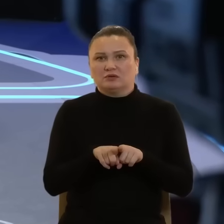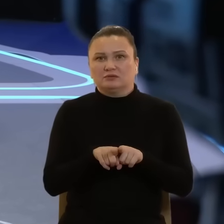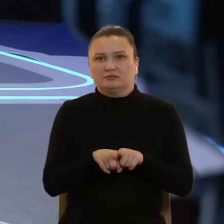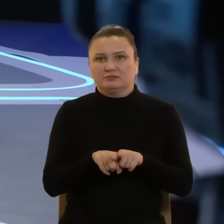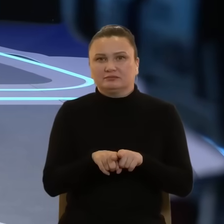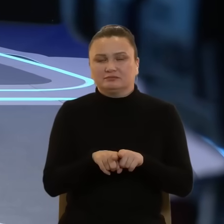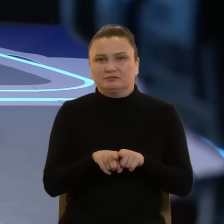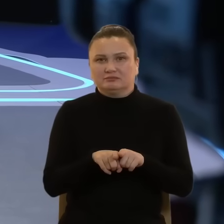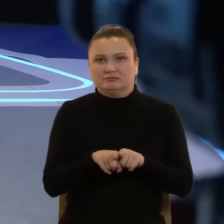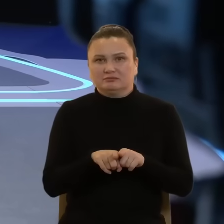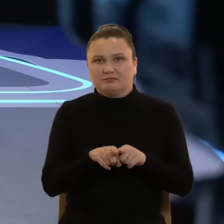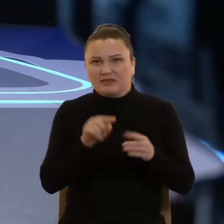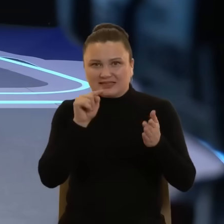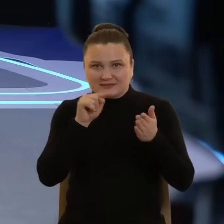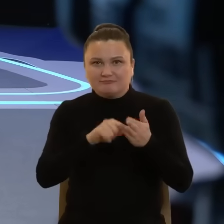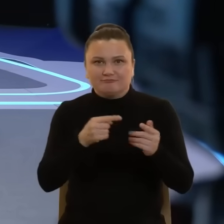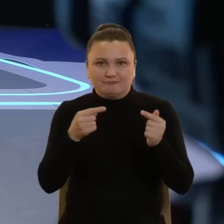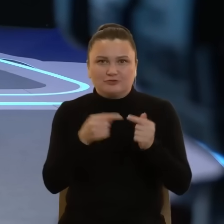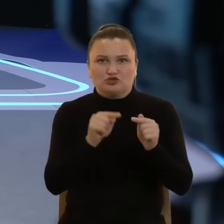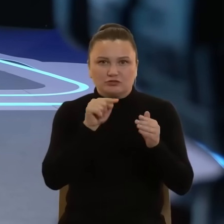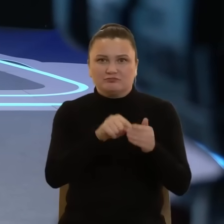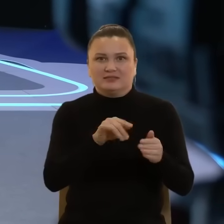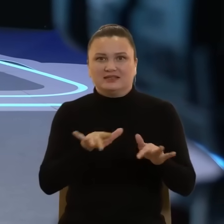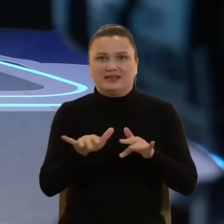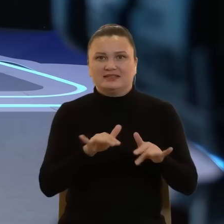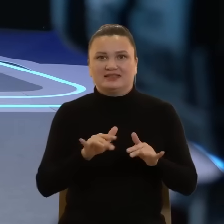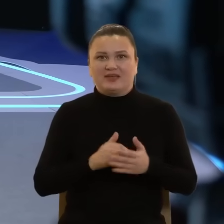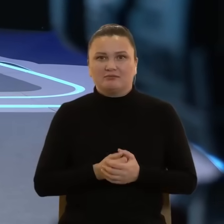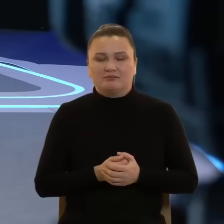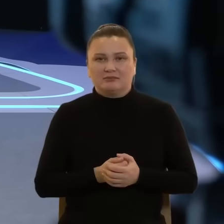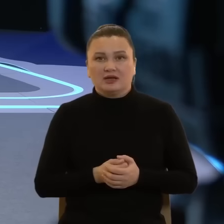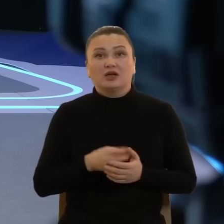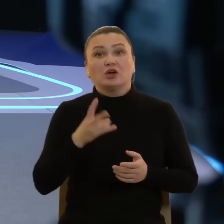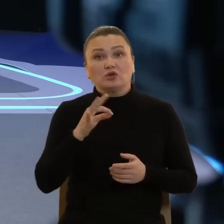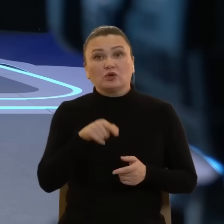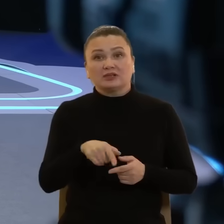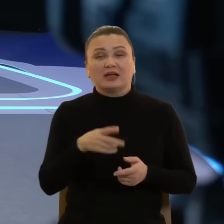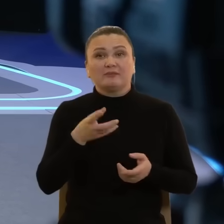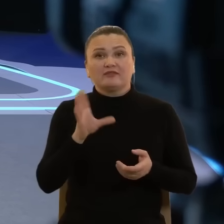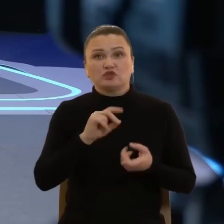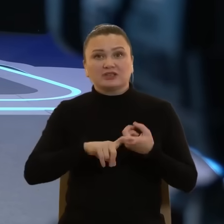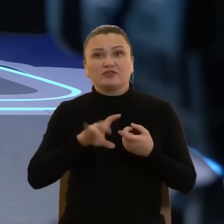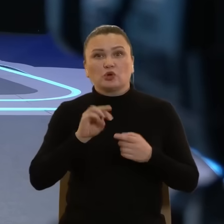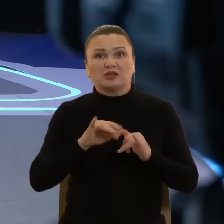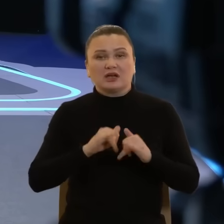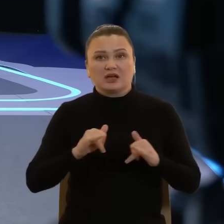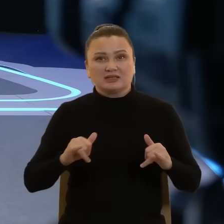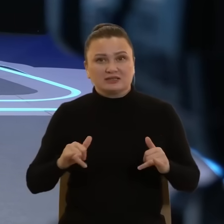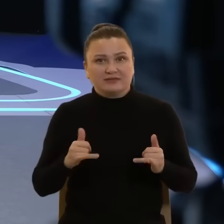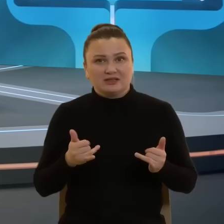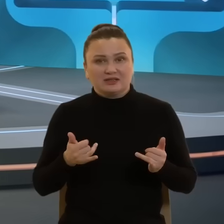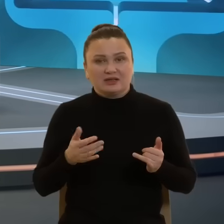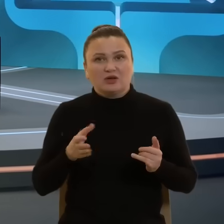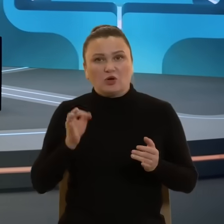вот, скажем так, целевым таргетным действием. Да? Но за этим ведь стоит еще и развитие микробиологических